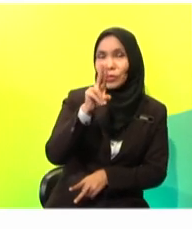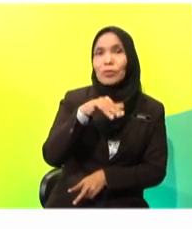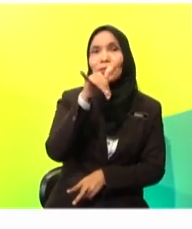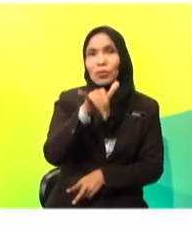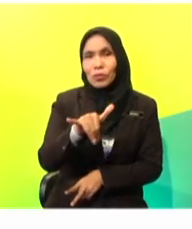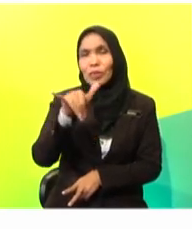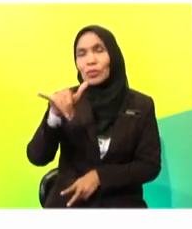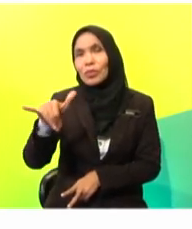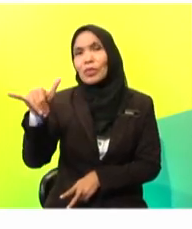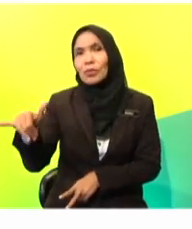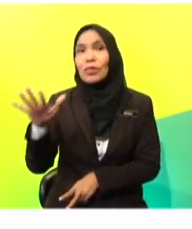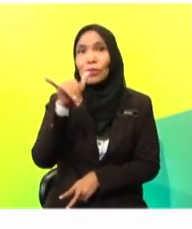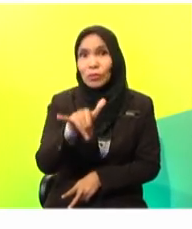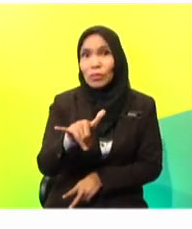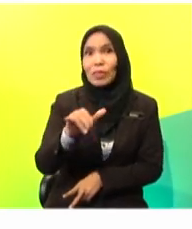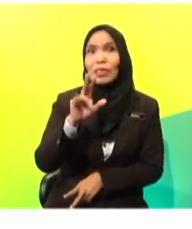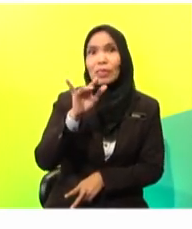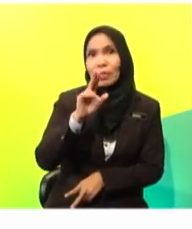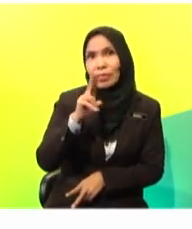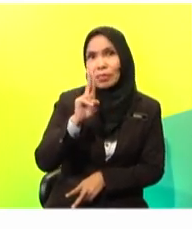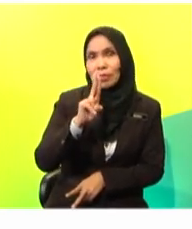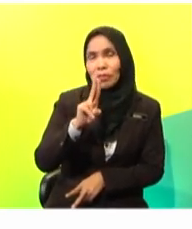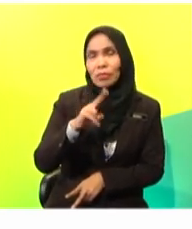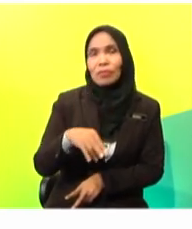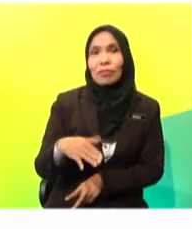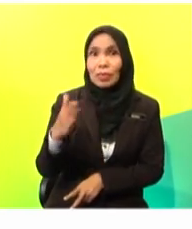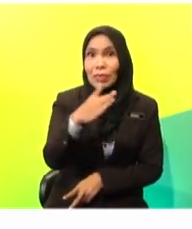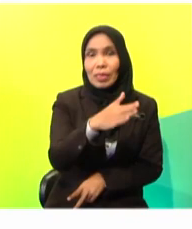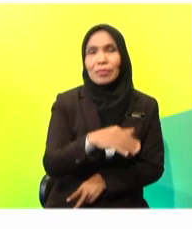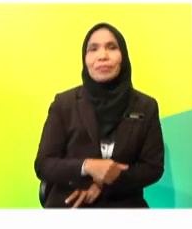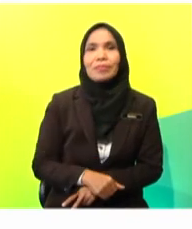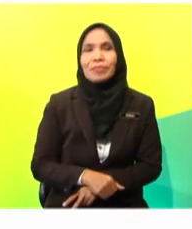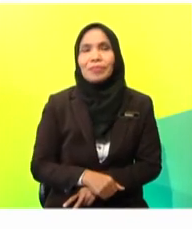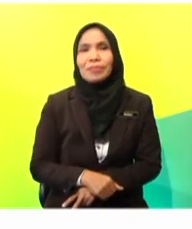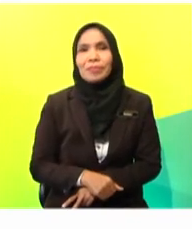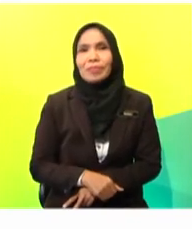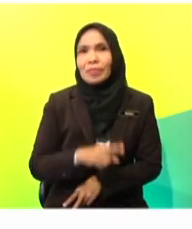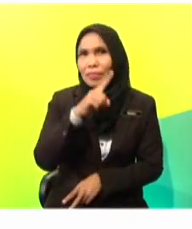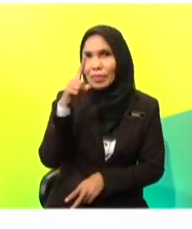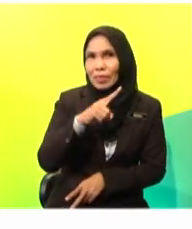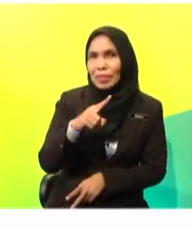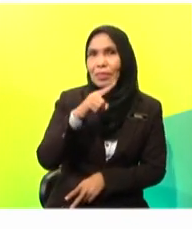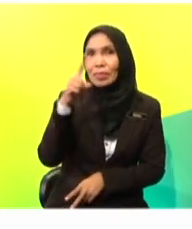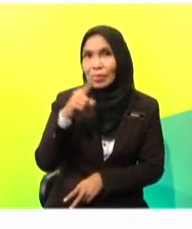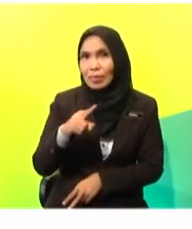why you Zak zak zak vinced